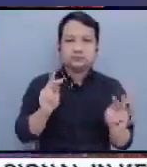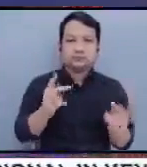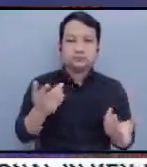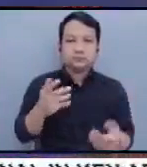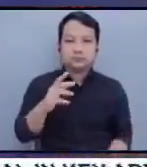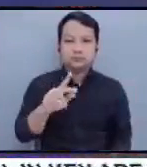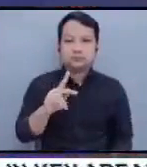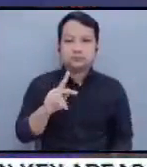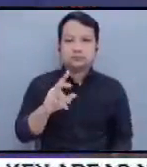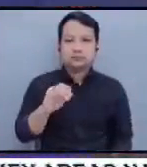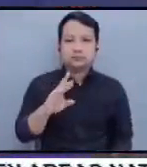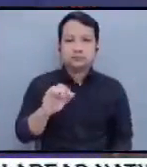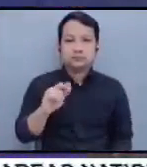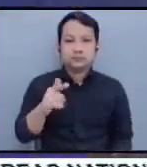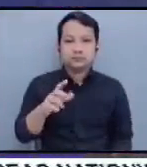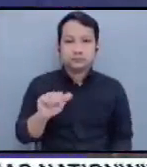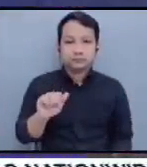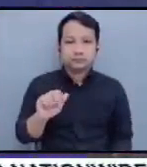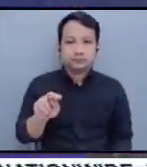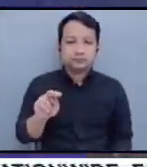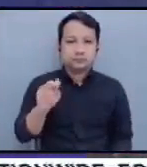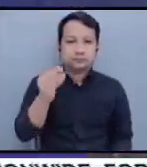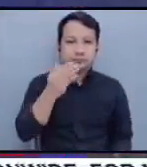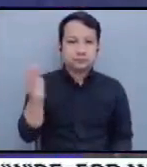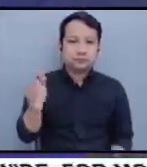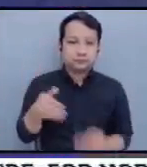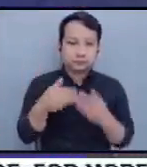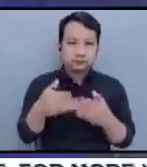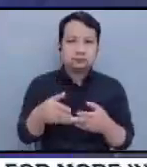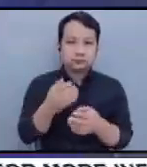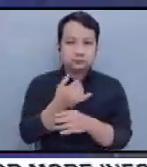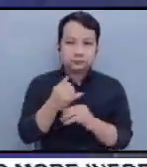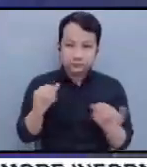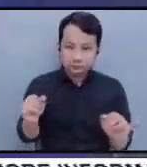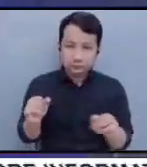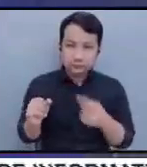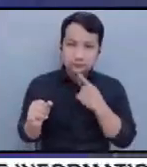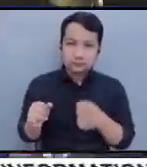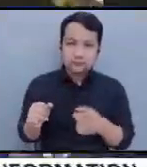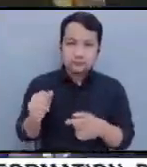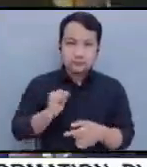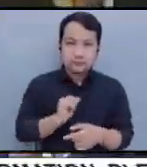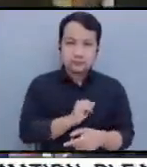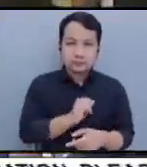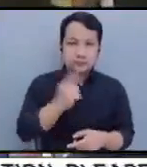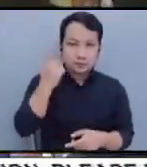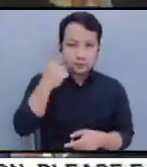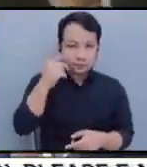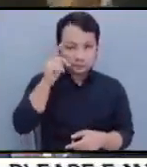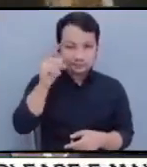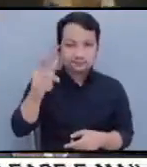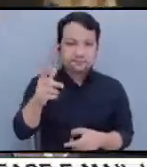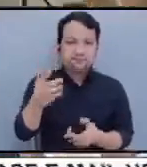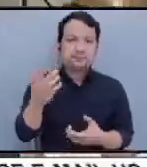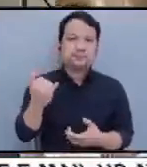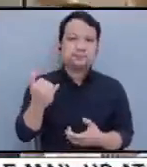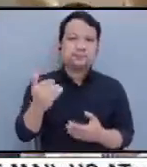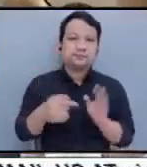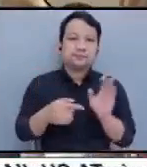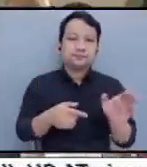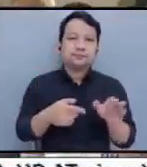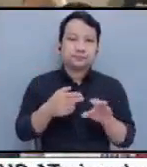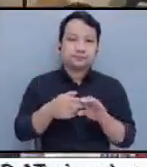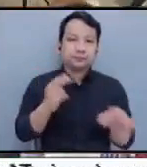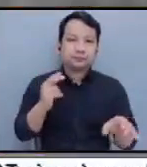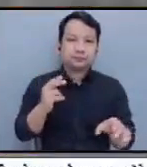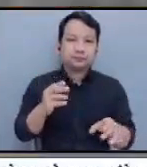Catbalogan. Tuloy ang laban para kay Independent Presidential Candidate Senator Ping Lacson. Ito'y sa kabila ng kanyang pagbitiw sa